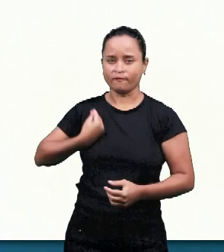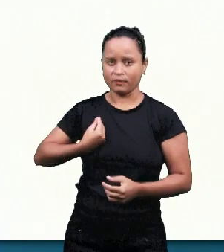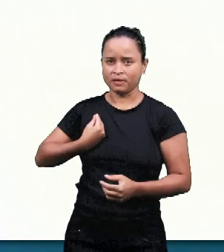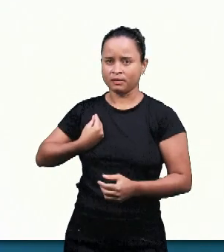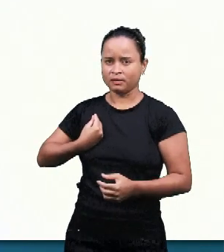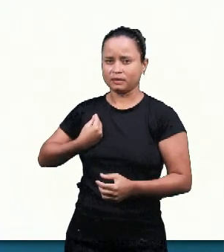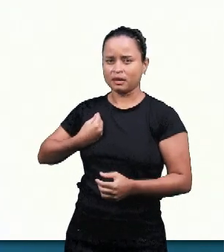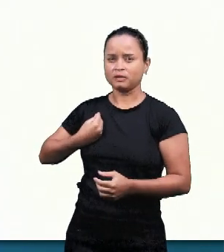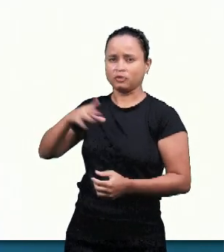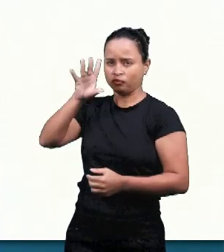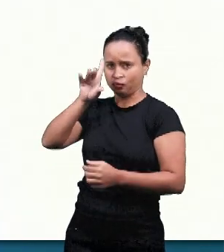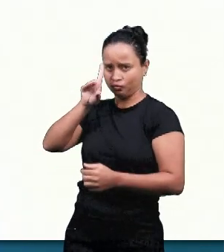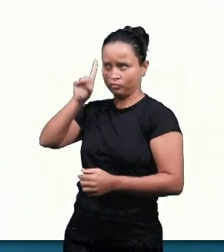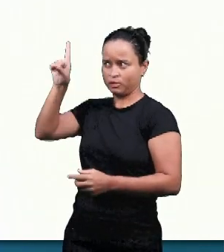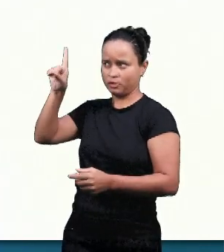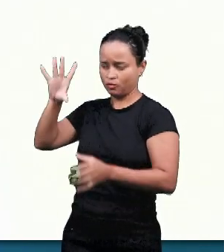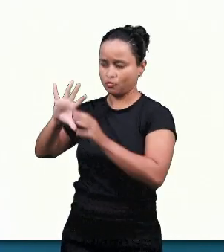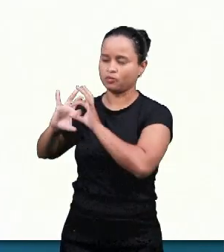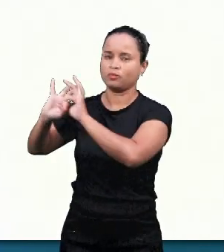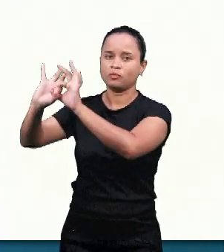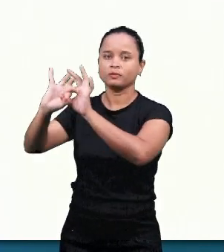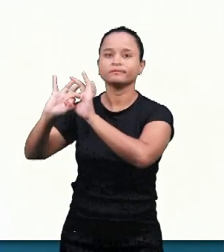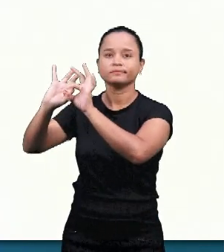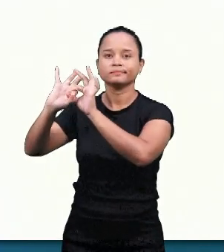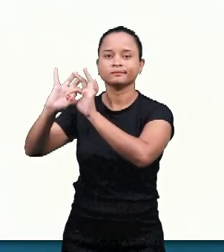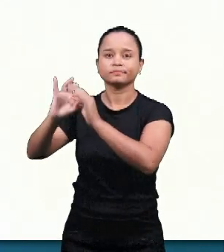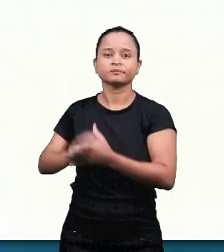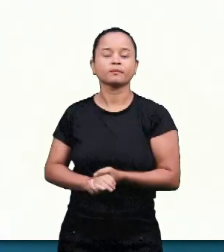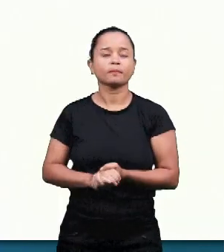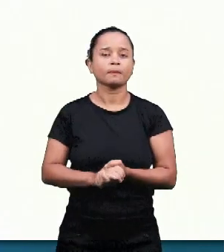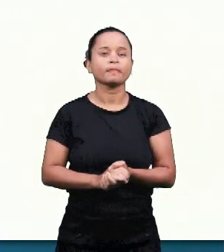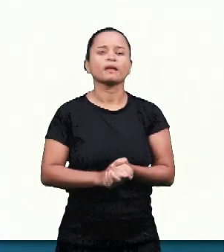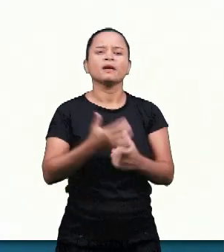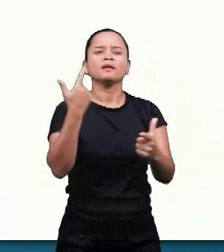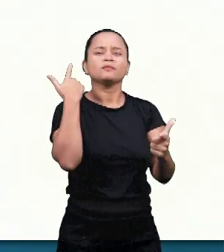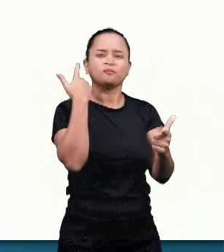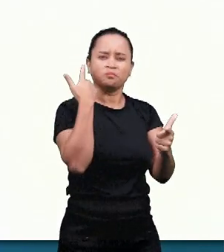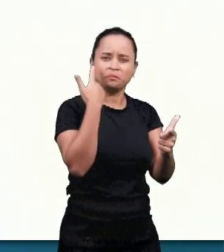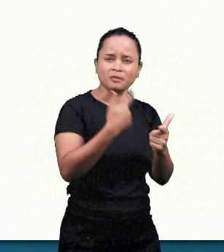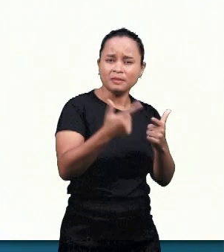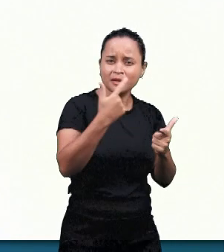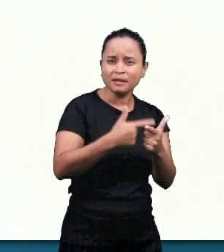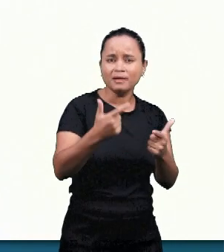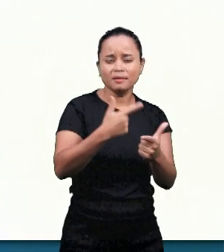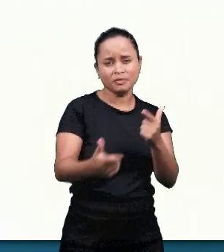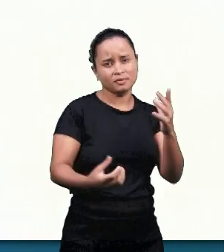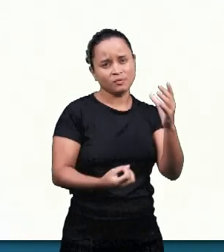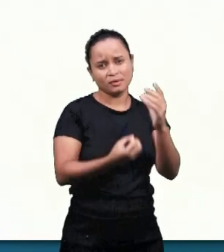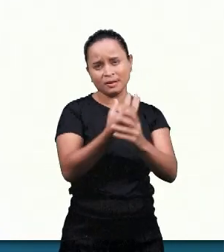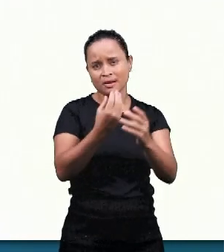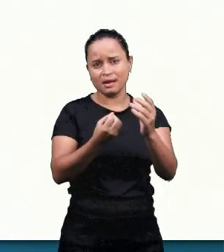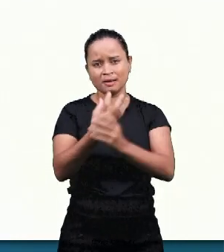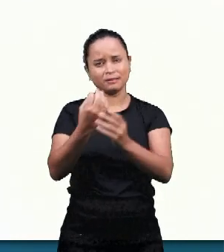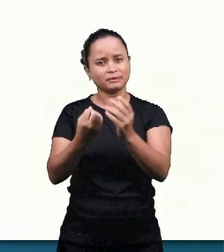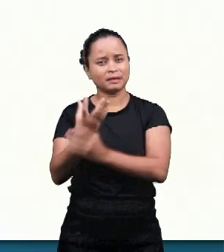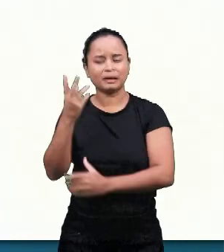spirituelle, des problèmes qui sont arrivés et vont arriver à n'importe quand. Nous allons